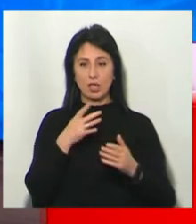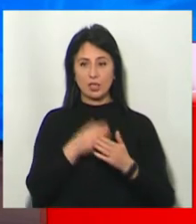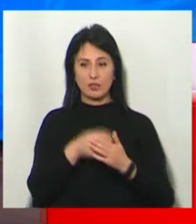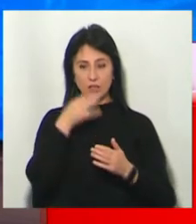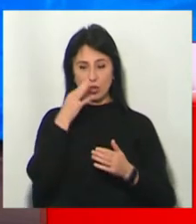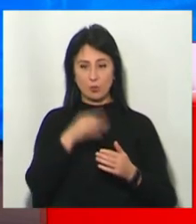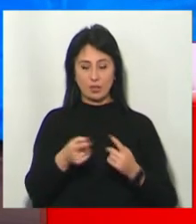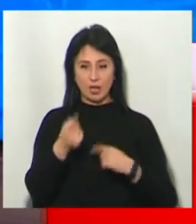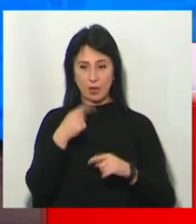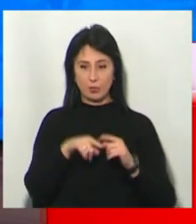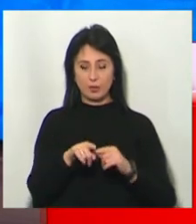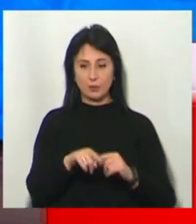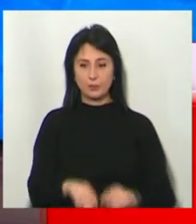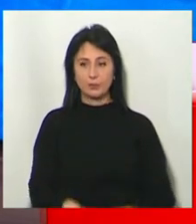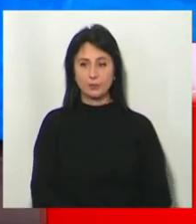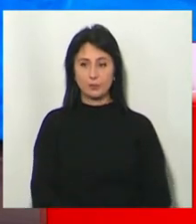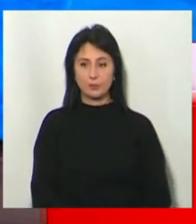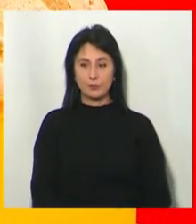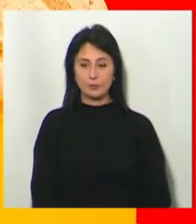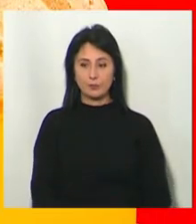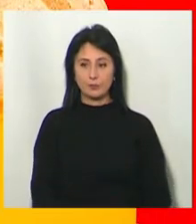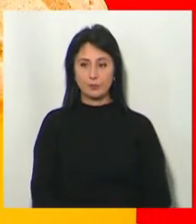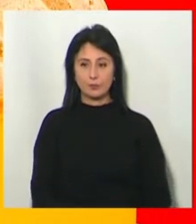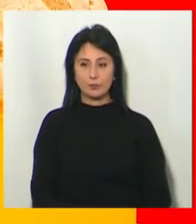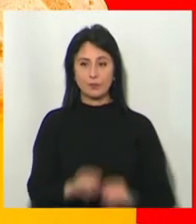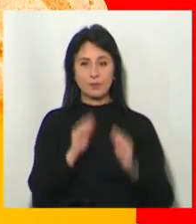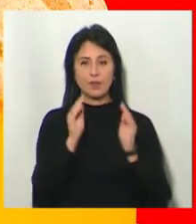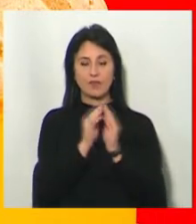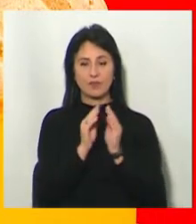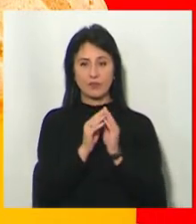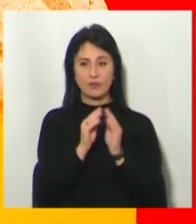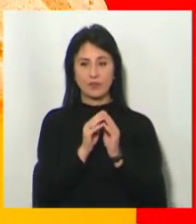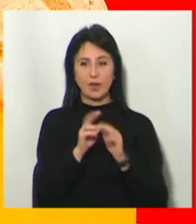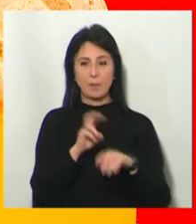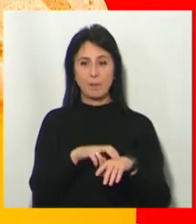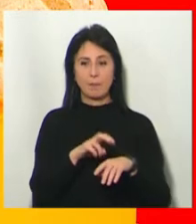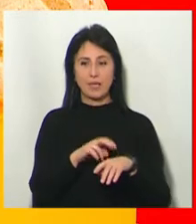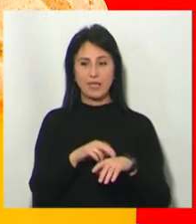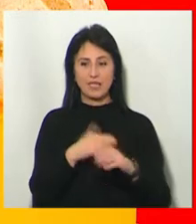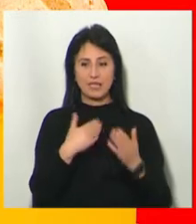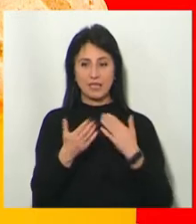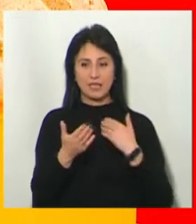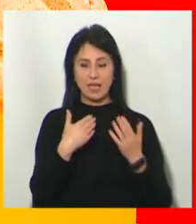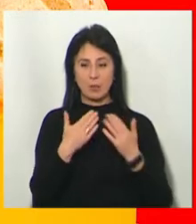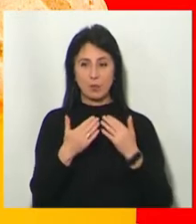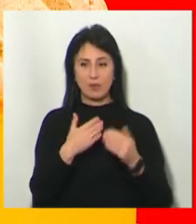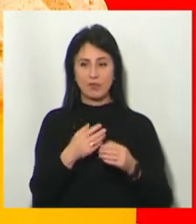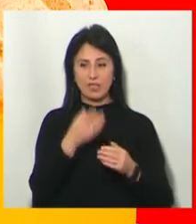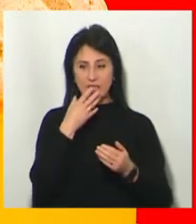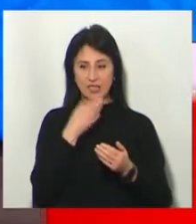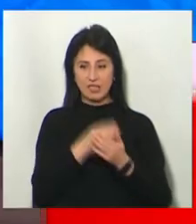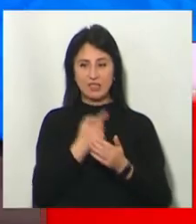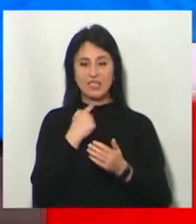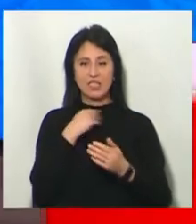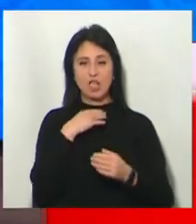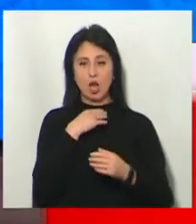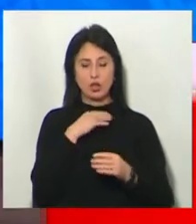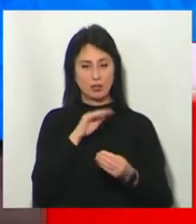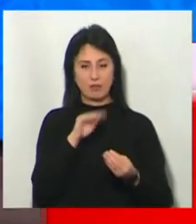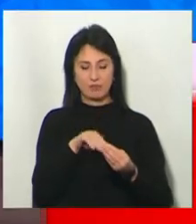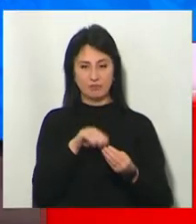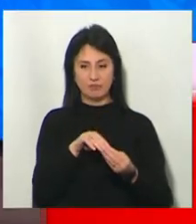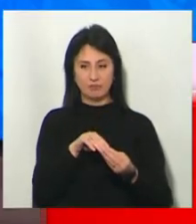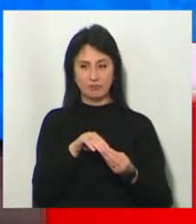თავისი გამოცდილებიდან გამომდინარე. Უცვლელი დარჩა მედიცინის დამოკიდებულება საკუთრივ წითელი ხორცის